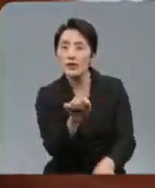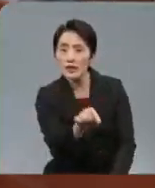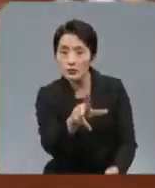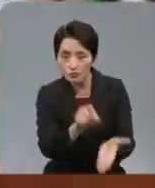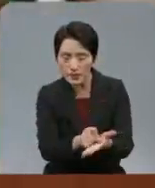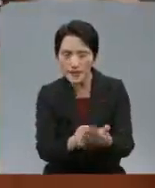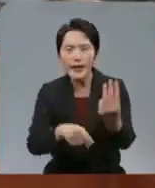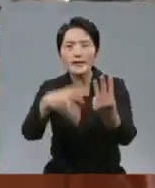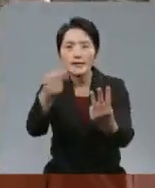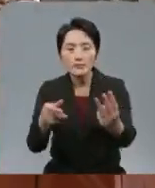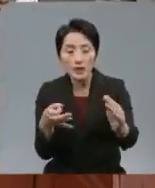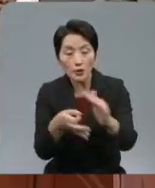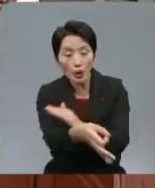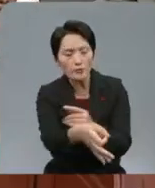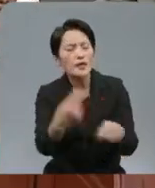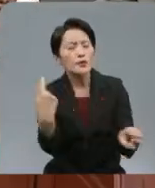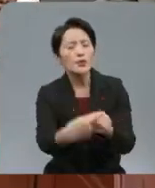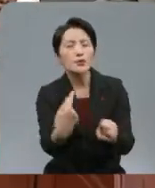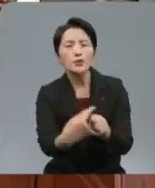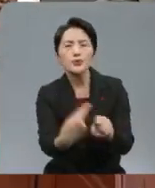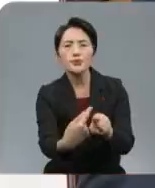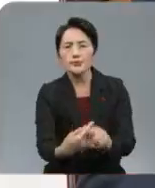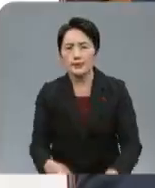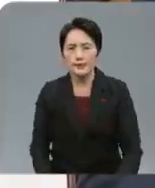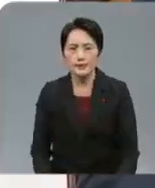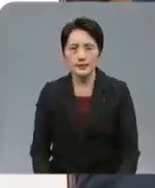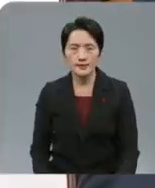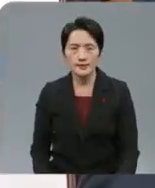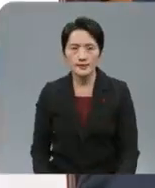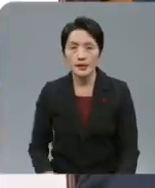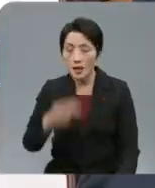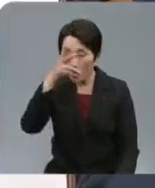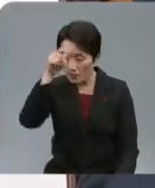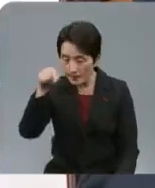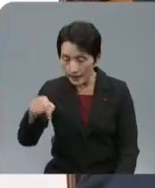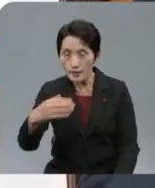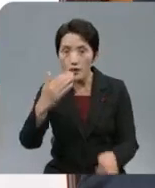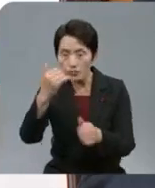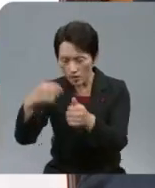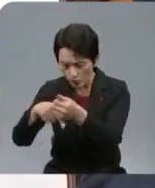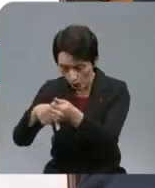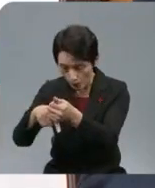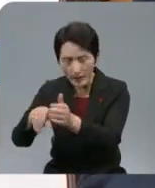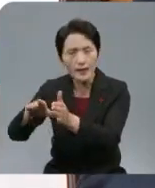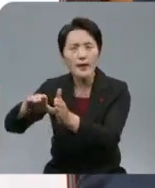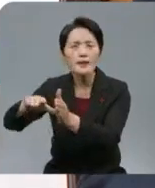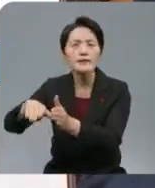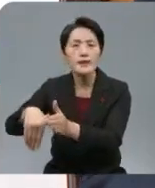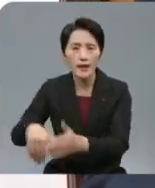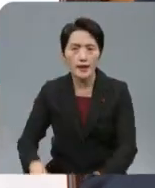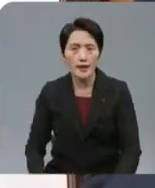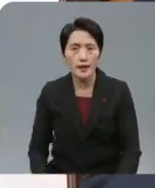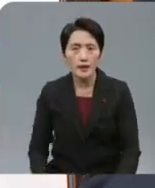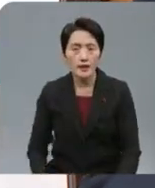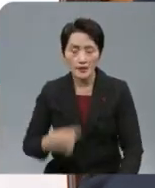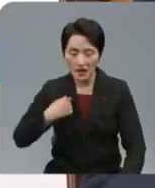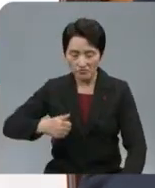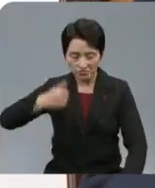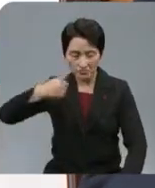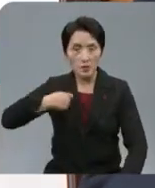zurzeit beträgt die Amtszeit fünf Jahre eine Wiederwahl ist nicht möglich der krisenchef der